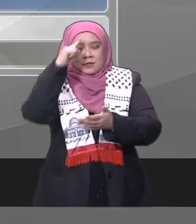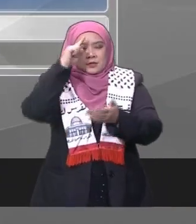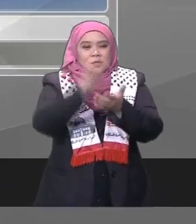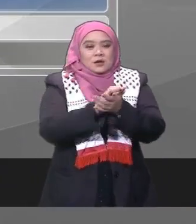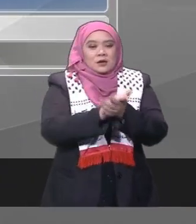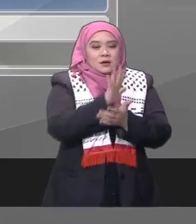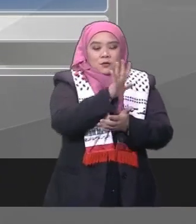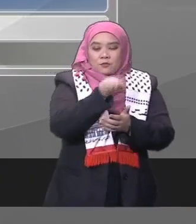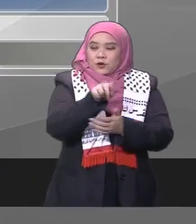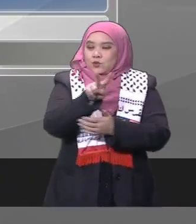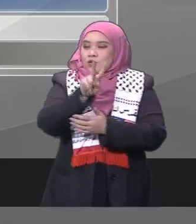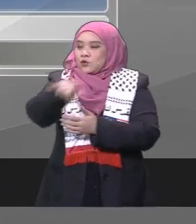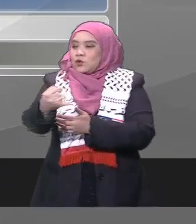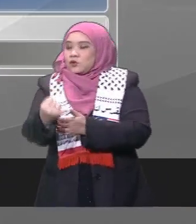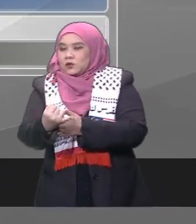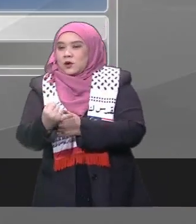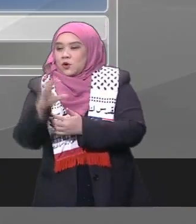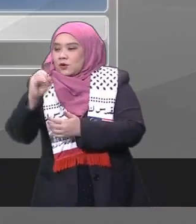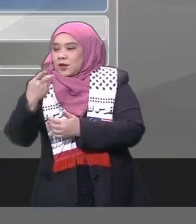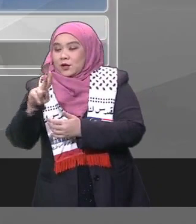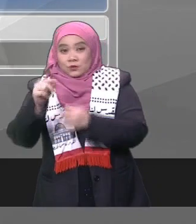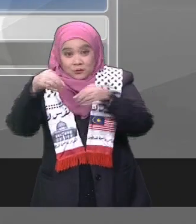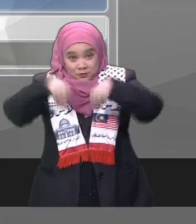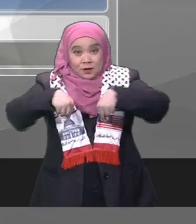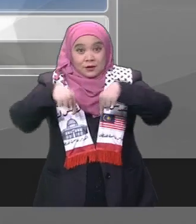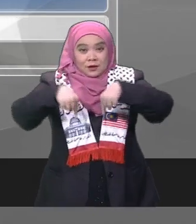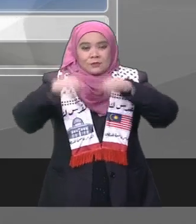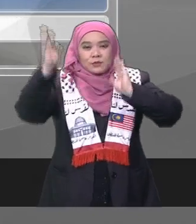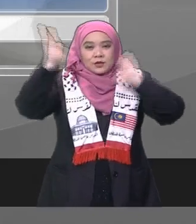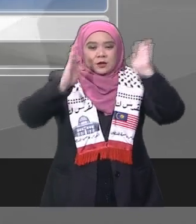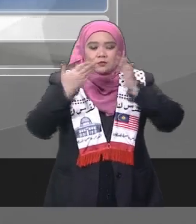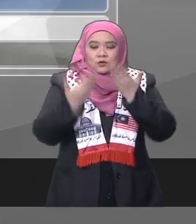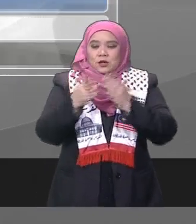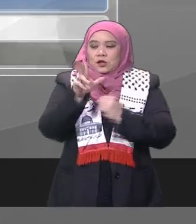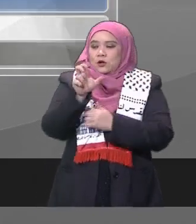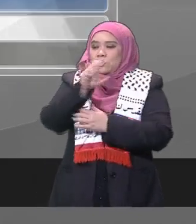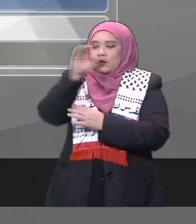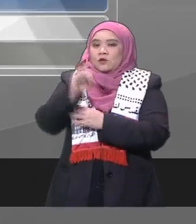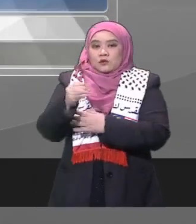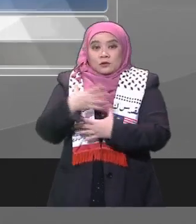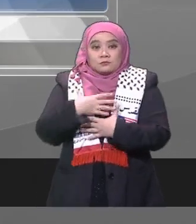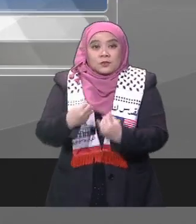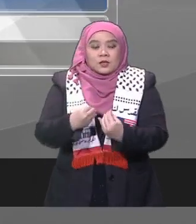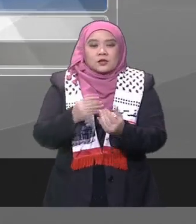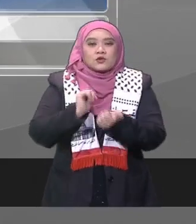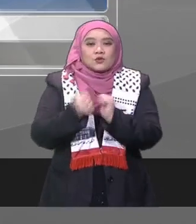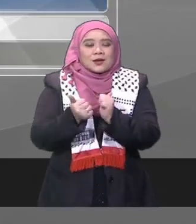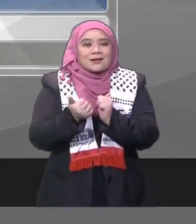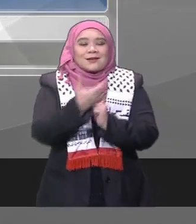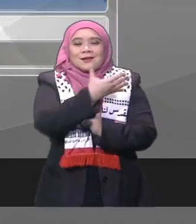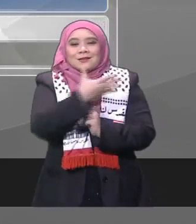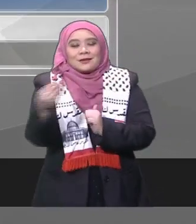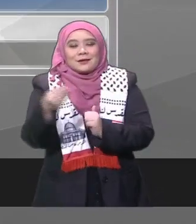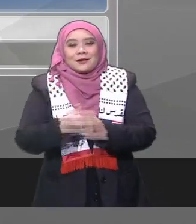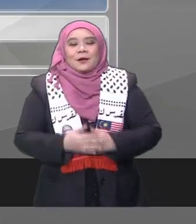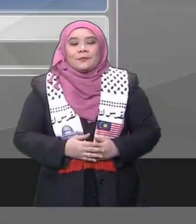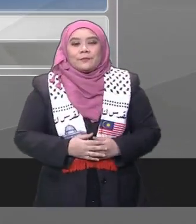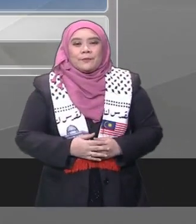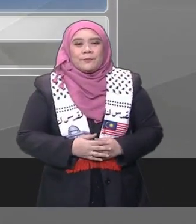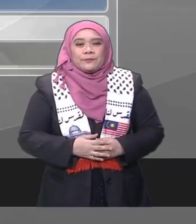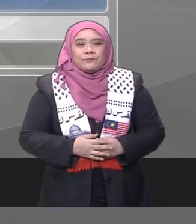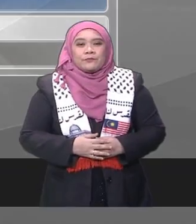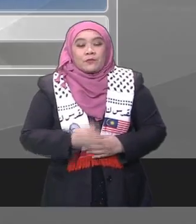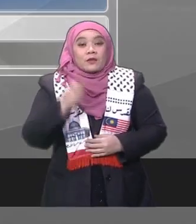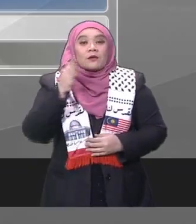juta orang OKU di Malaysia ini, mungkin dalam 30% yang bermain sukan, dan inilah juga kita punya